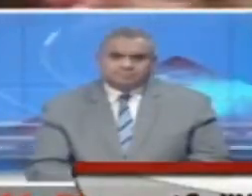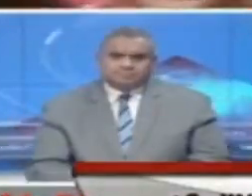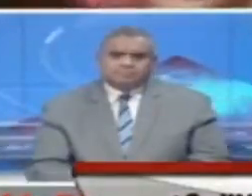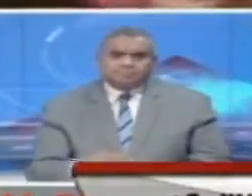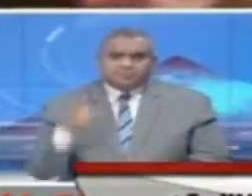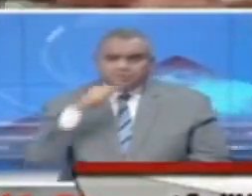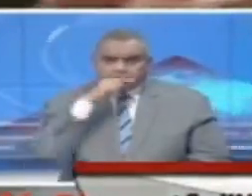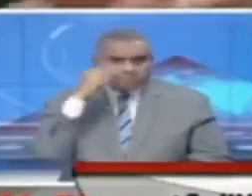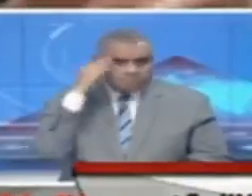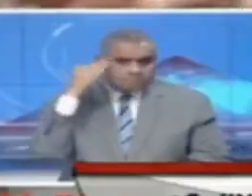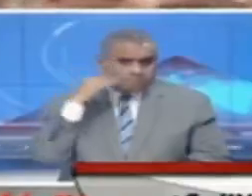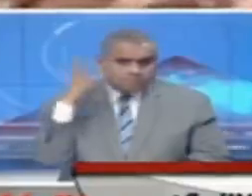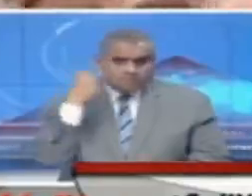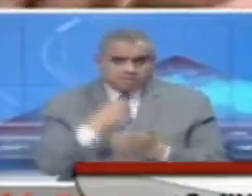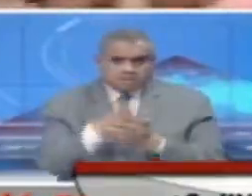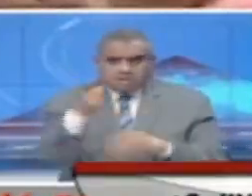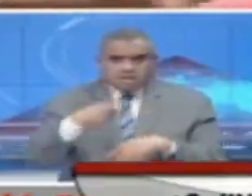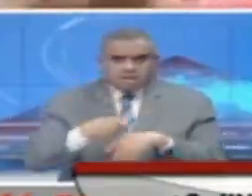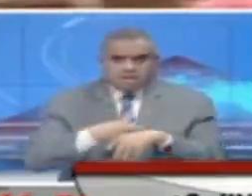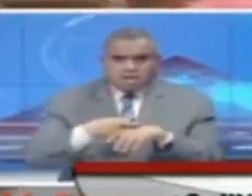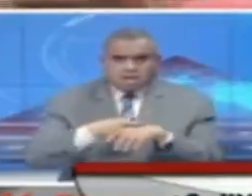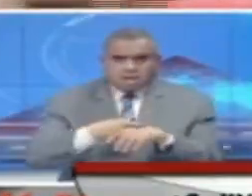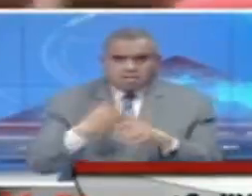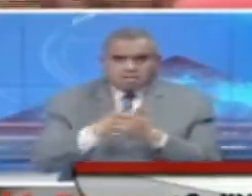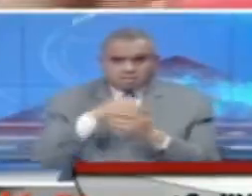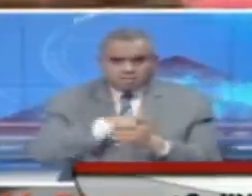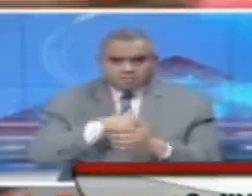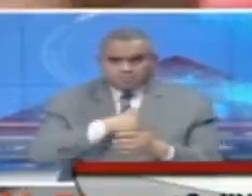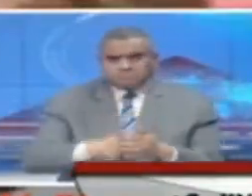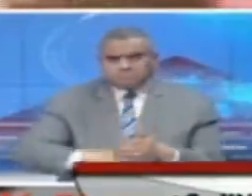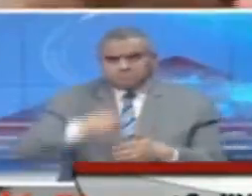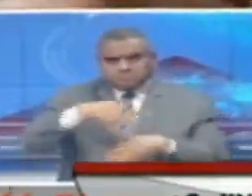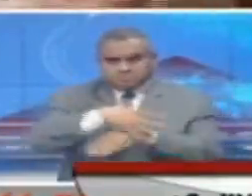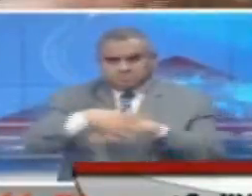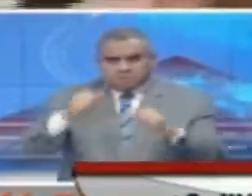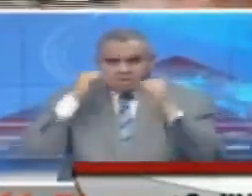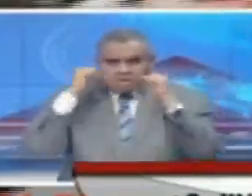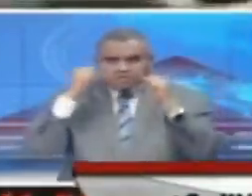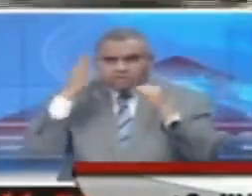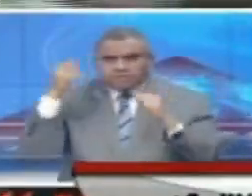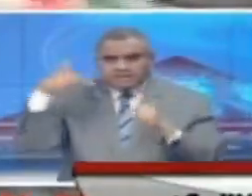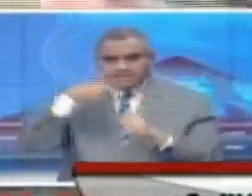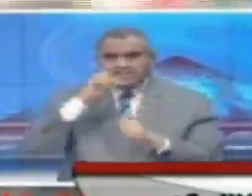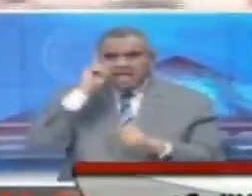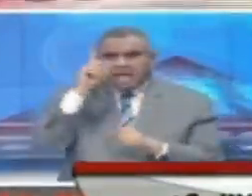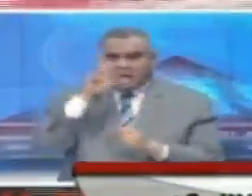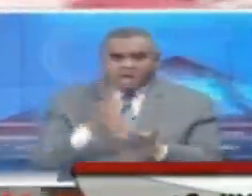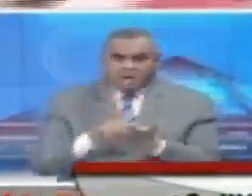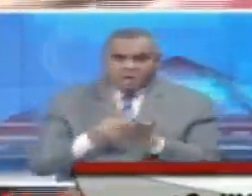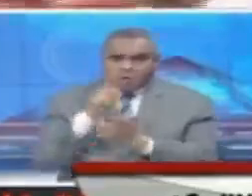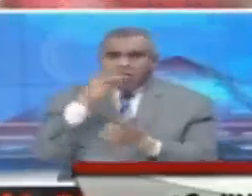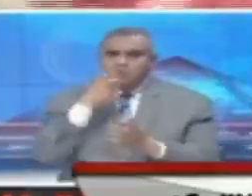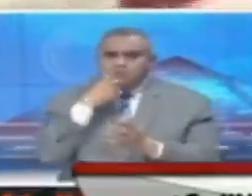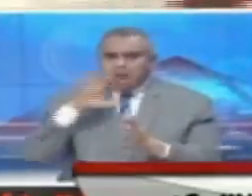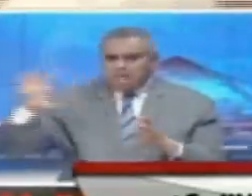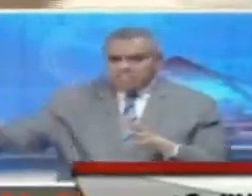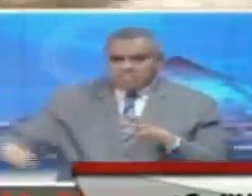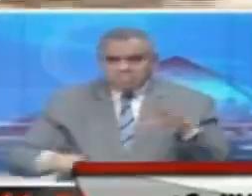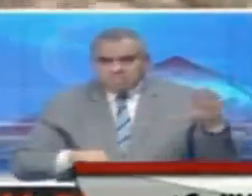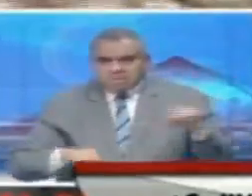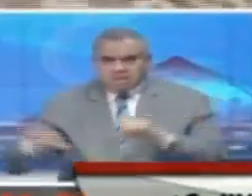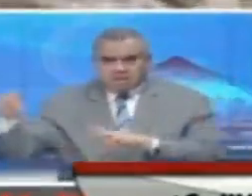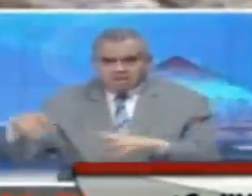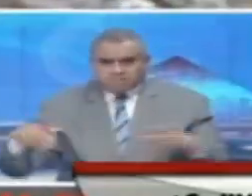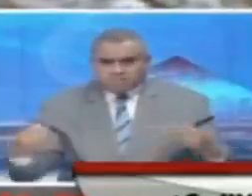المرأة الريفية بعفويتها وبساطتها تقدمت صفوف ثورة 30 يونيو، حشدت الرجال والأبناء